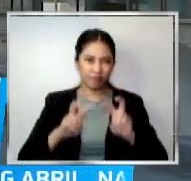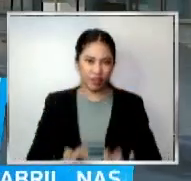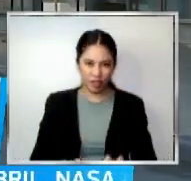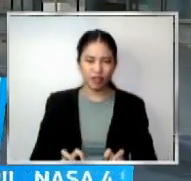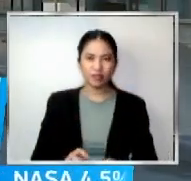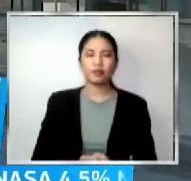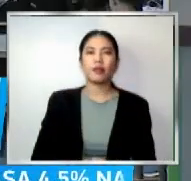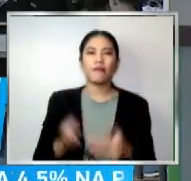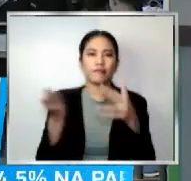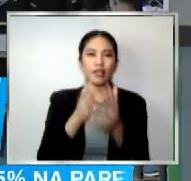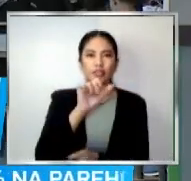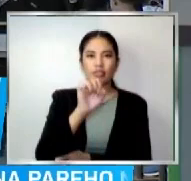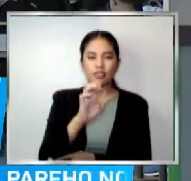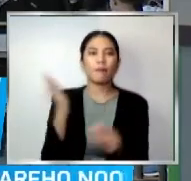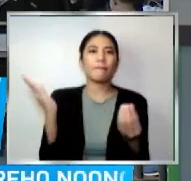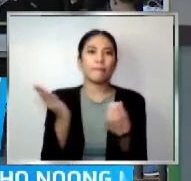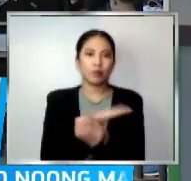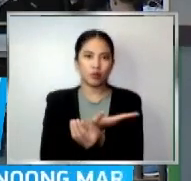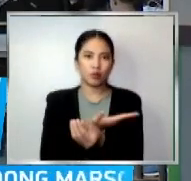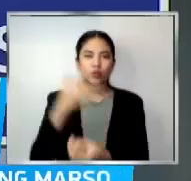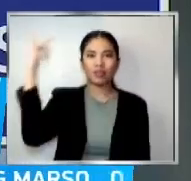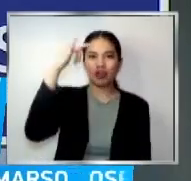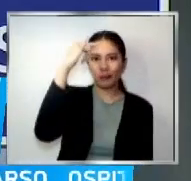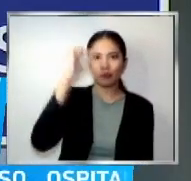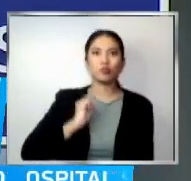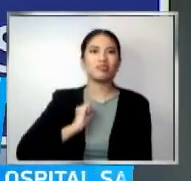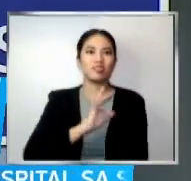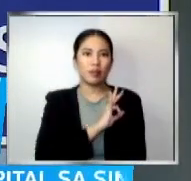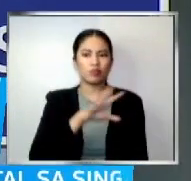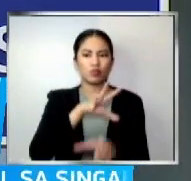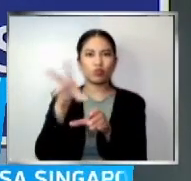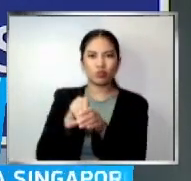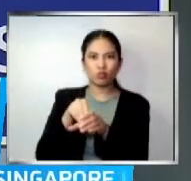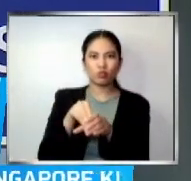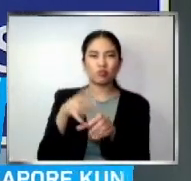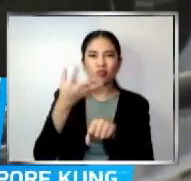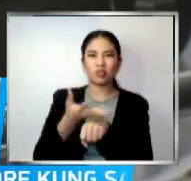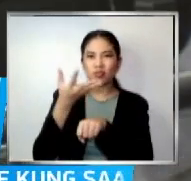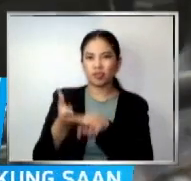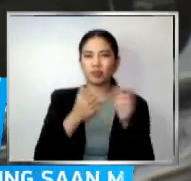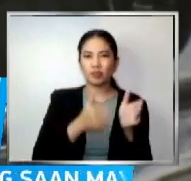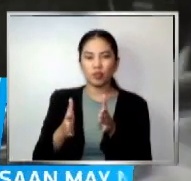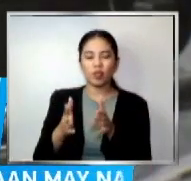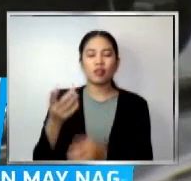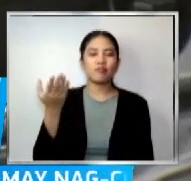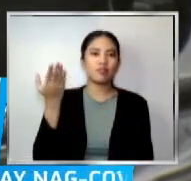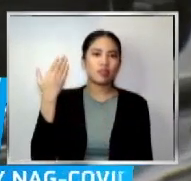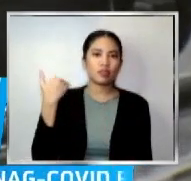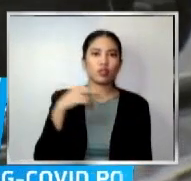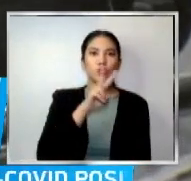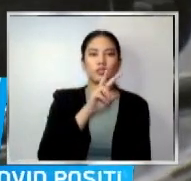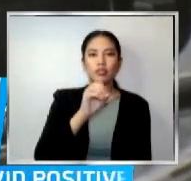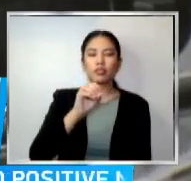airport ang mga opisyal na pinangalan ng sangkot sa pastilla scheme. Mula 2018 hanggang 2019, 203 suspected minors